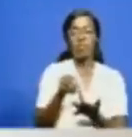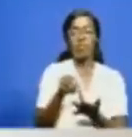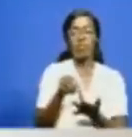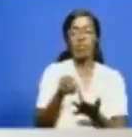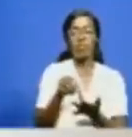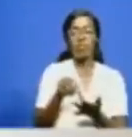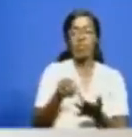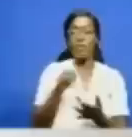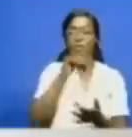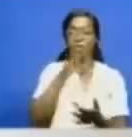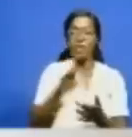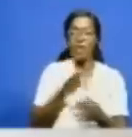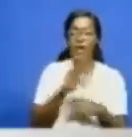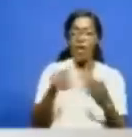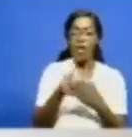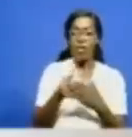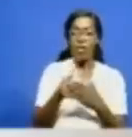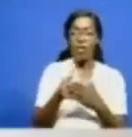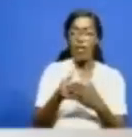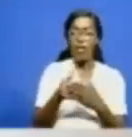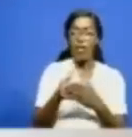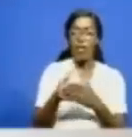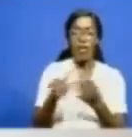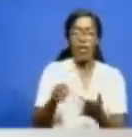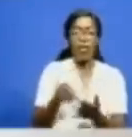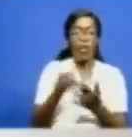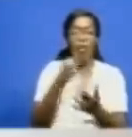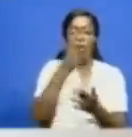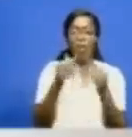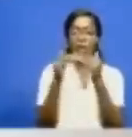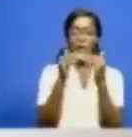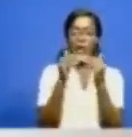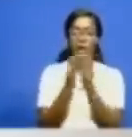wake wote, haswa wale ya marika yangu, kuna moja,